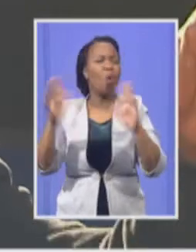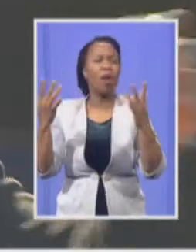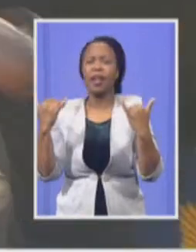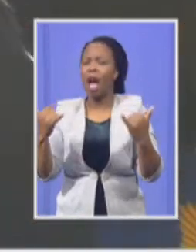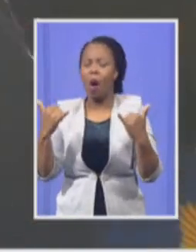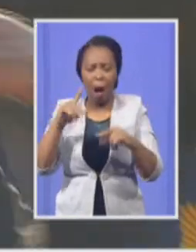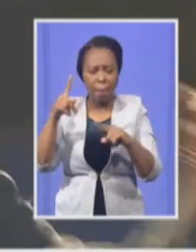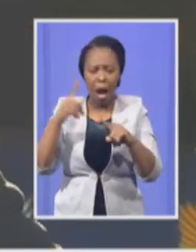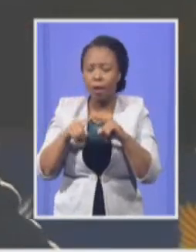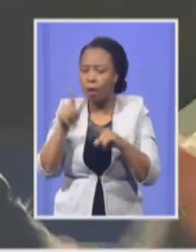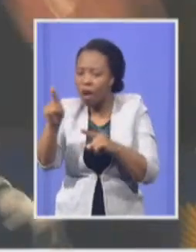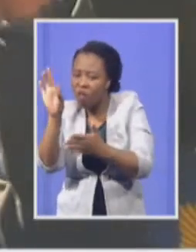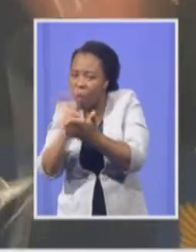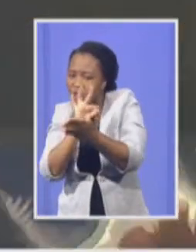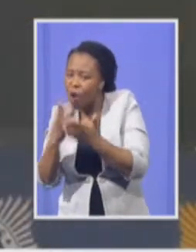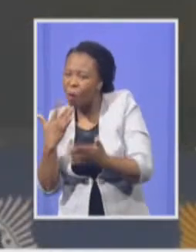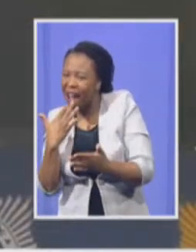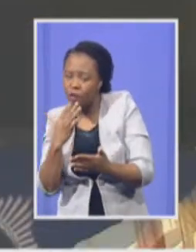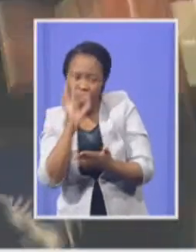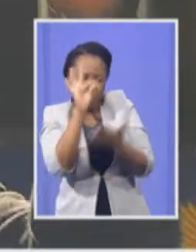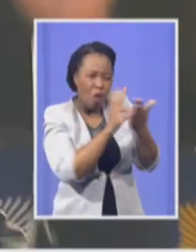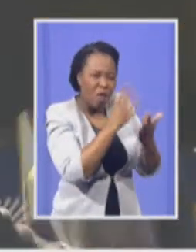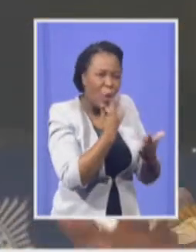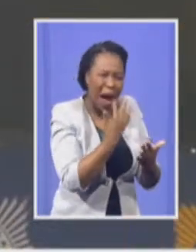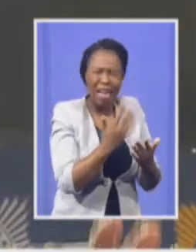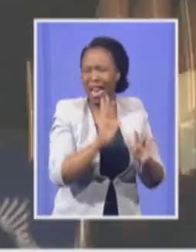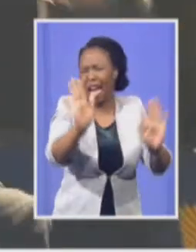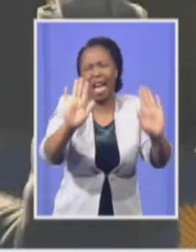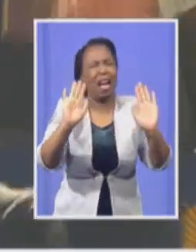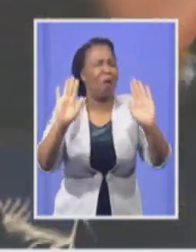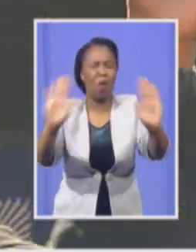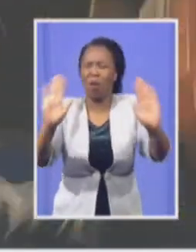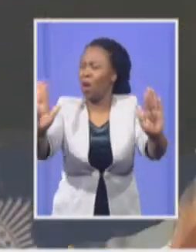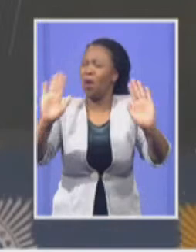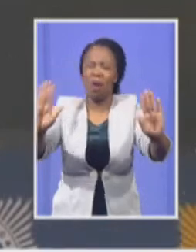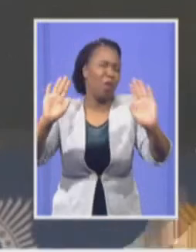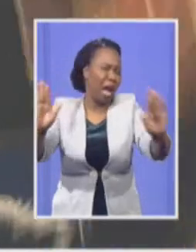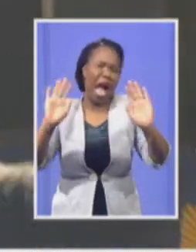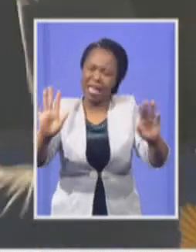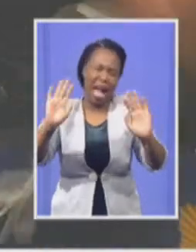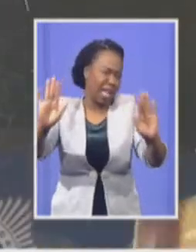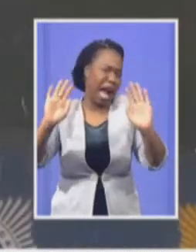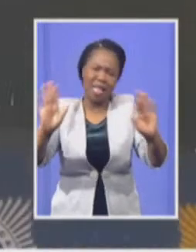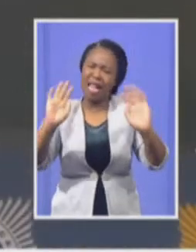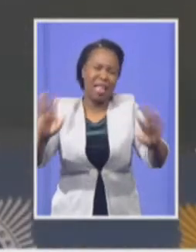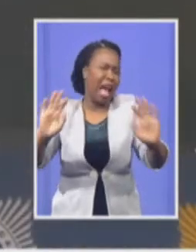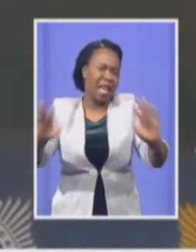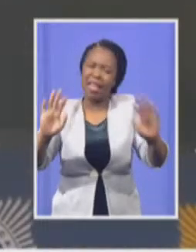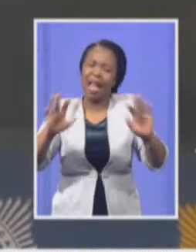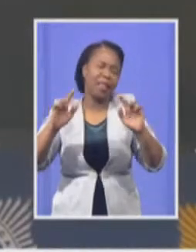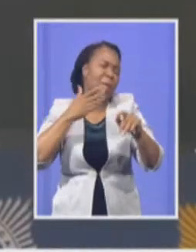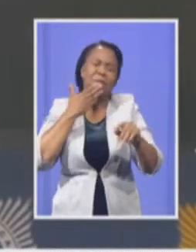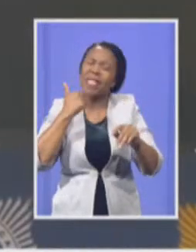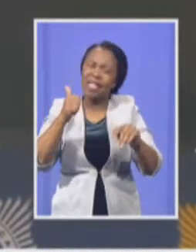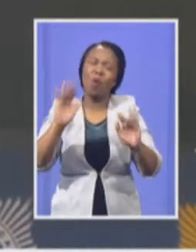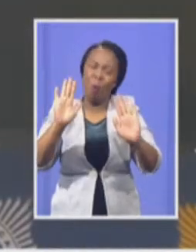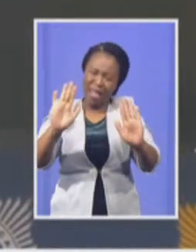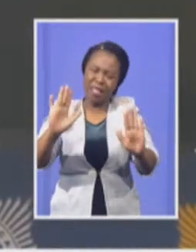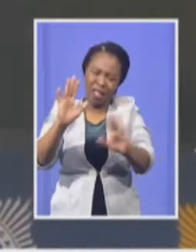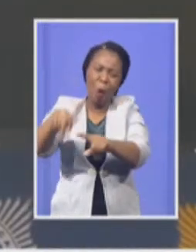ukuthi uzovotela abani siyeza leso akame kancane hlehla pheseni akaphakwa